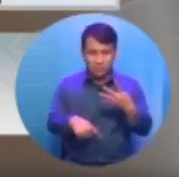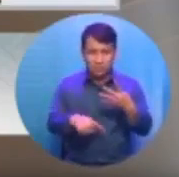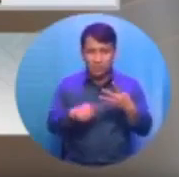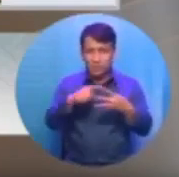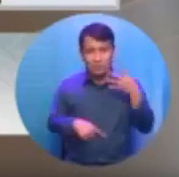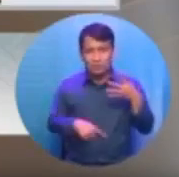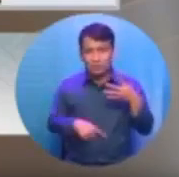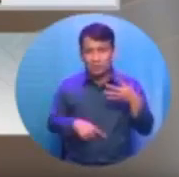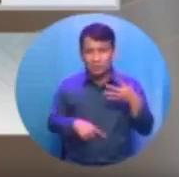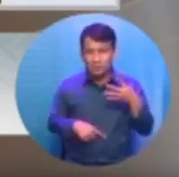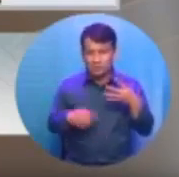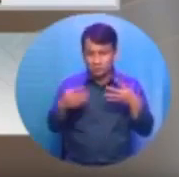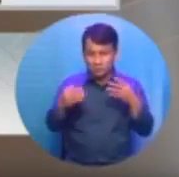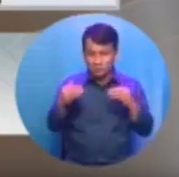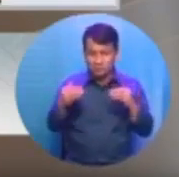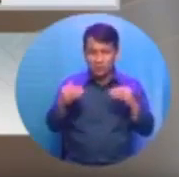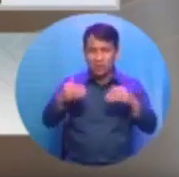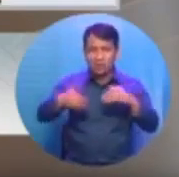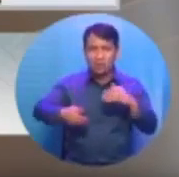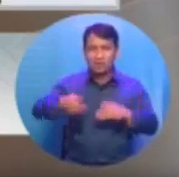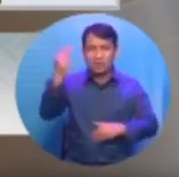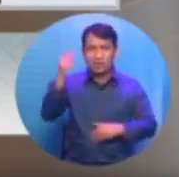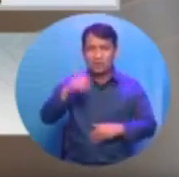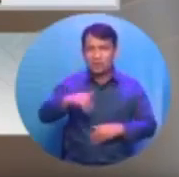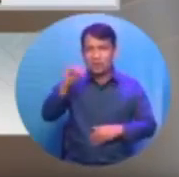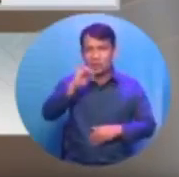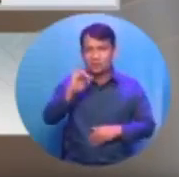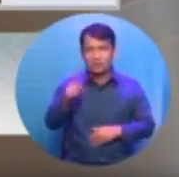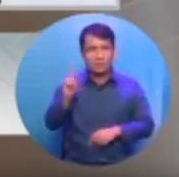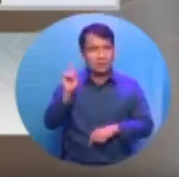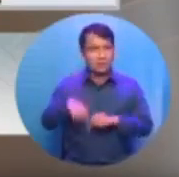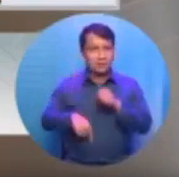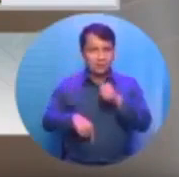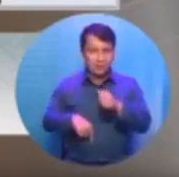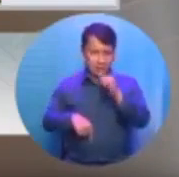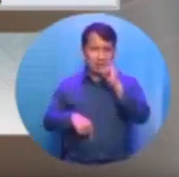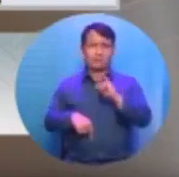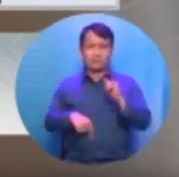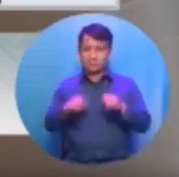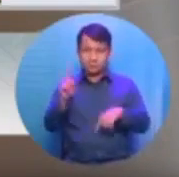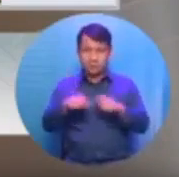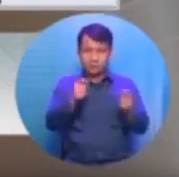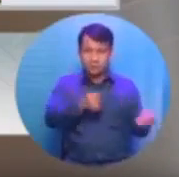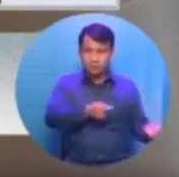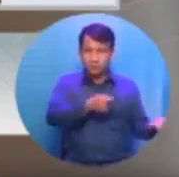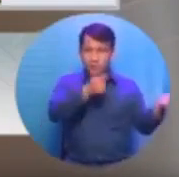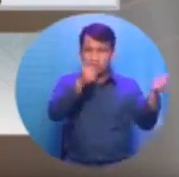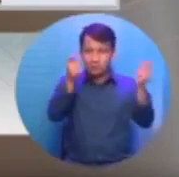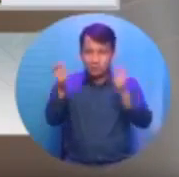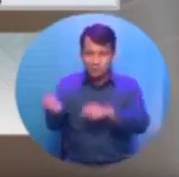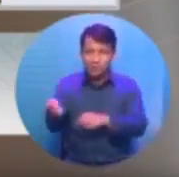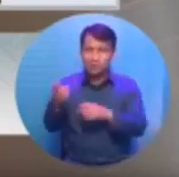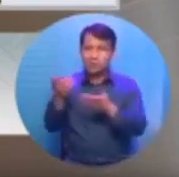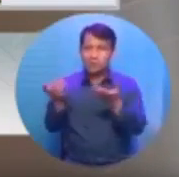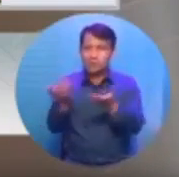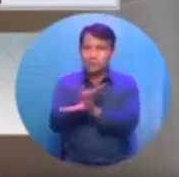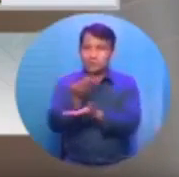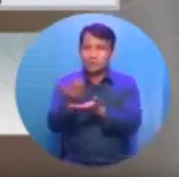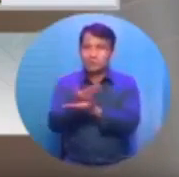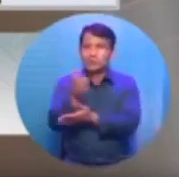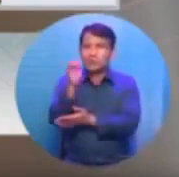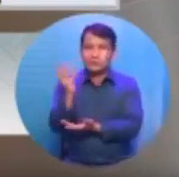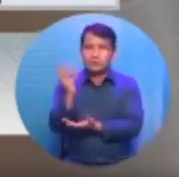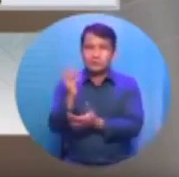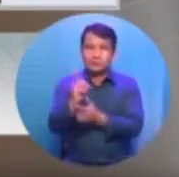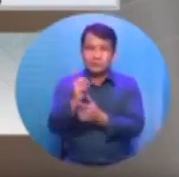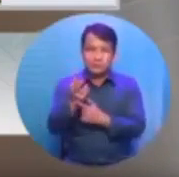4 kantos at napakataas naman siguro ng inyong dosage. Hindi pa kinalasing. Ang ginawa niyo, lumipat pa kayo for another inuman